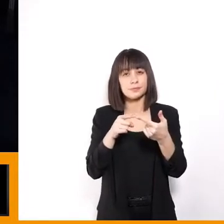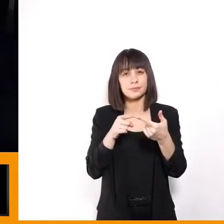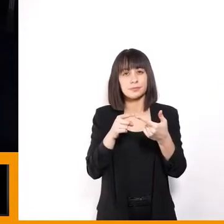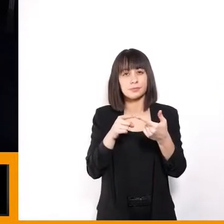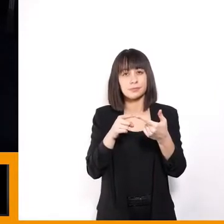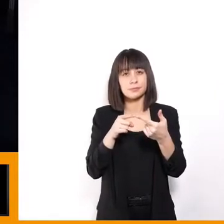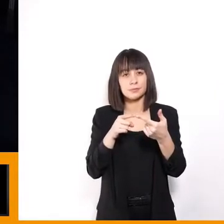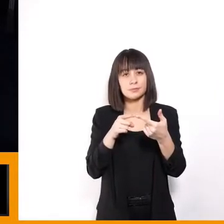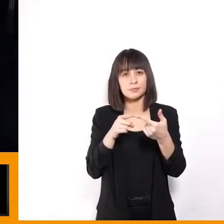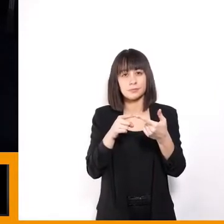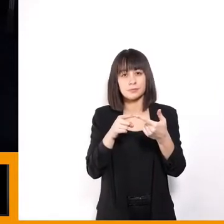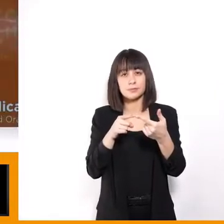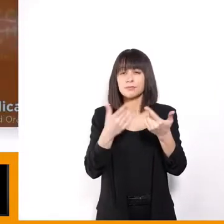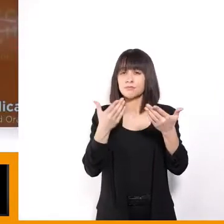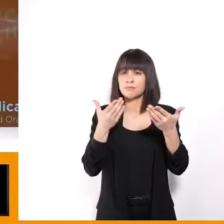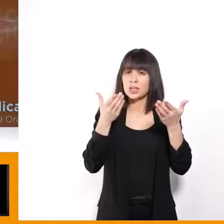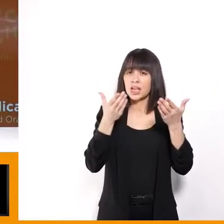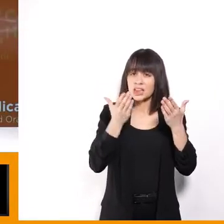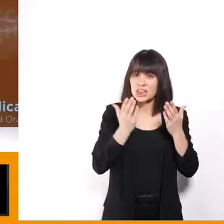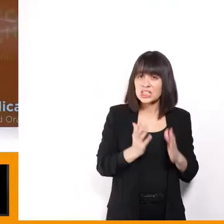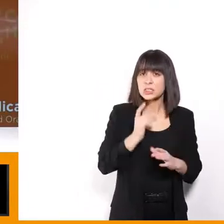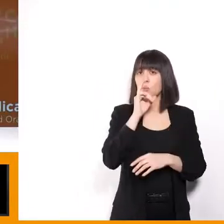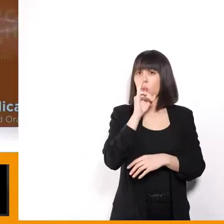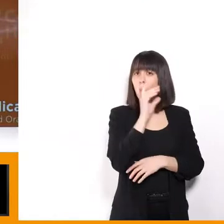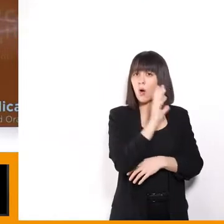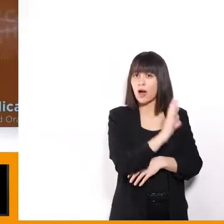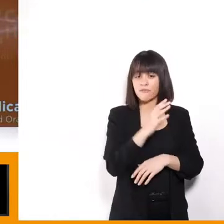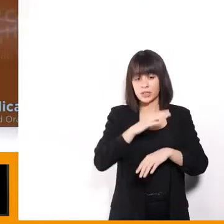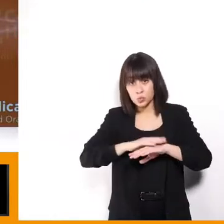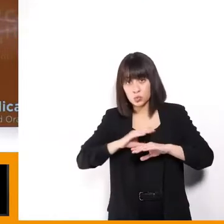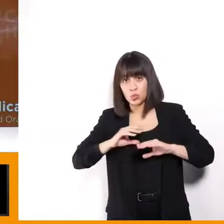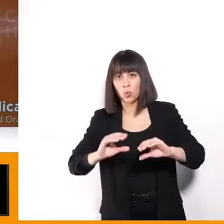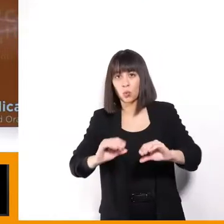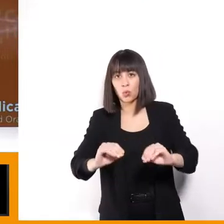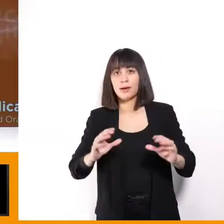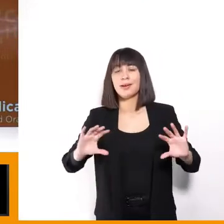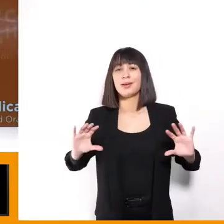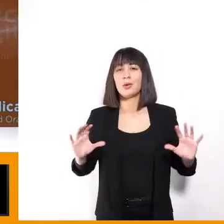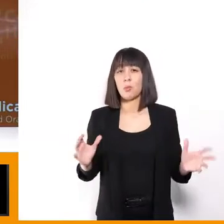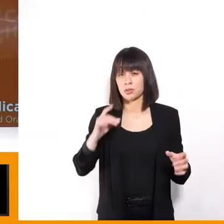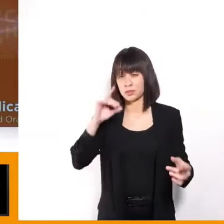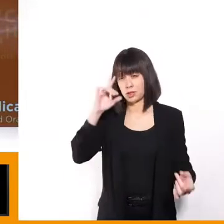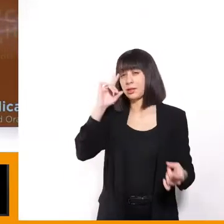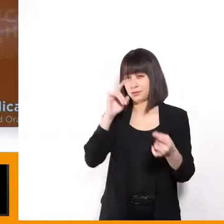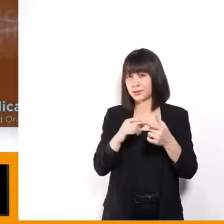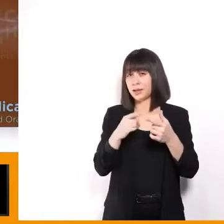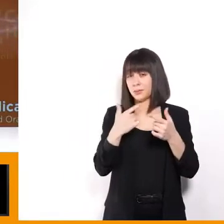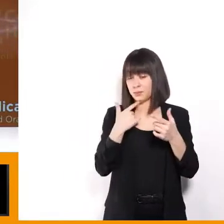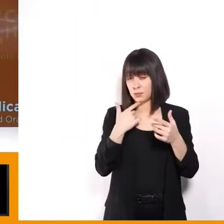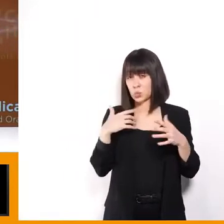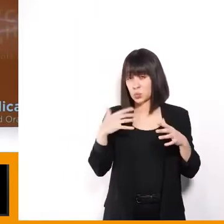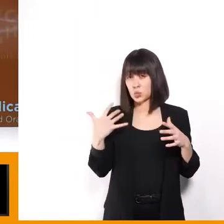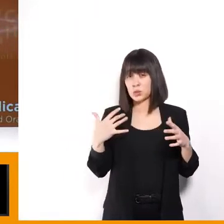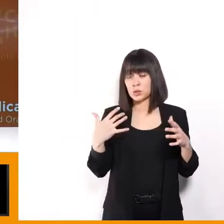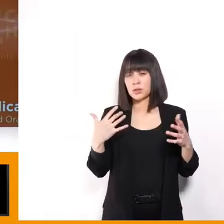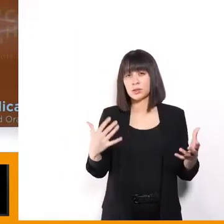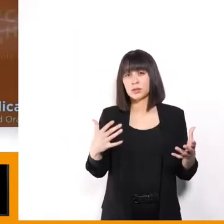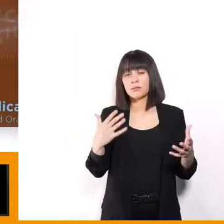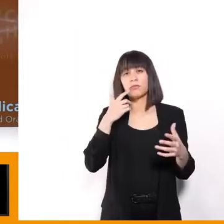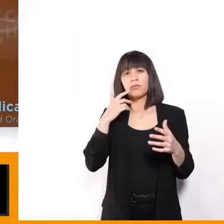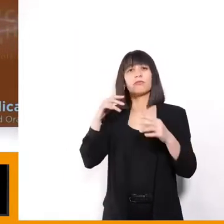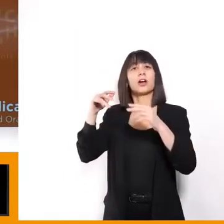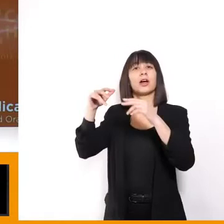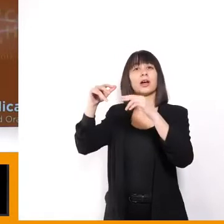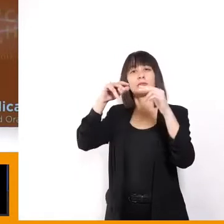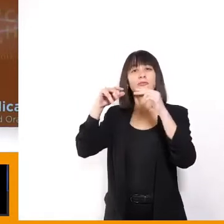peuvent être donnés ou des décisions qui peuvent être données. Il y aurait beaucoup de sujets à dire là-dessus. Peut-être on va écouter une question sur les